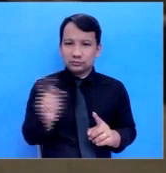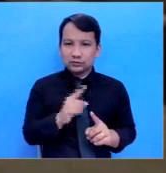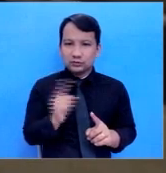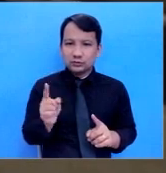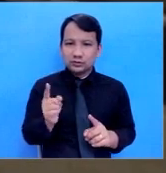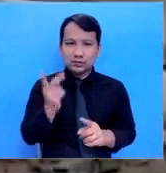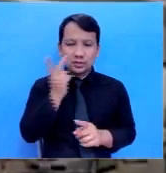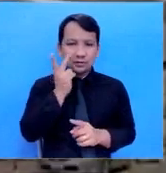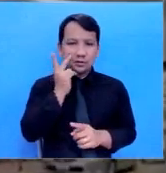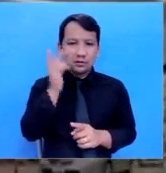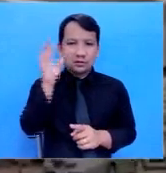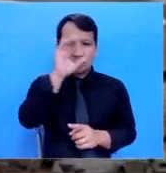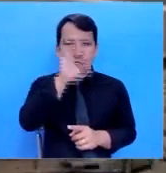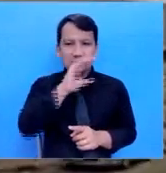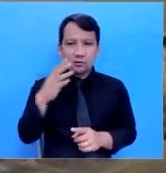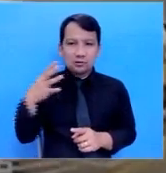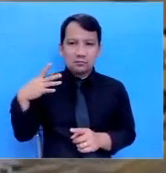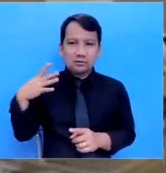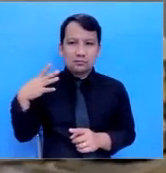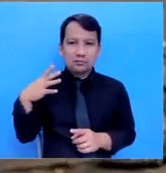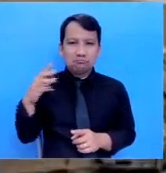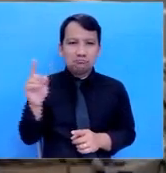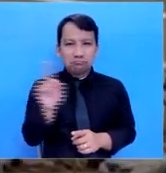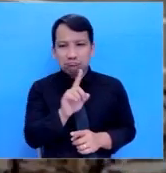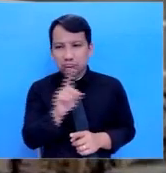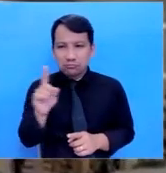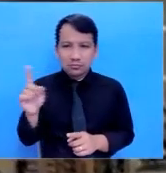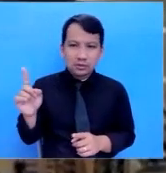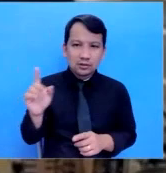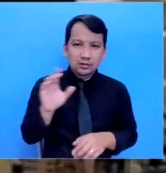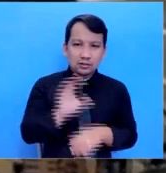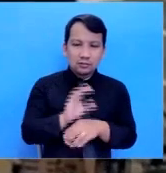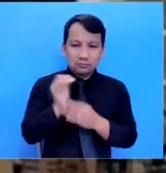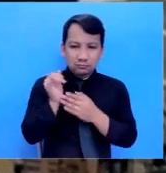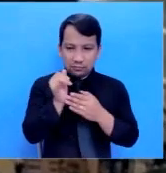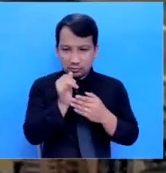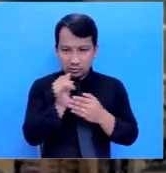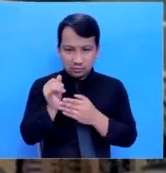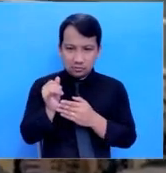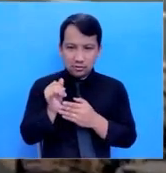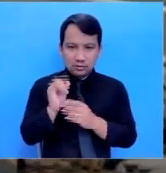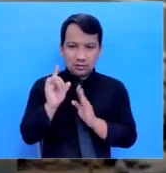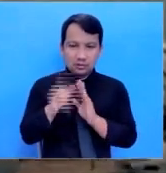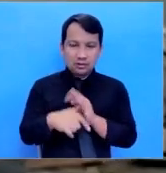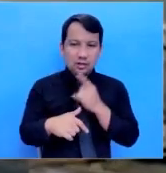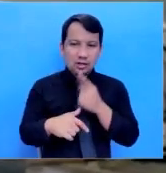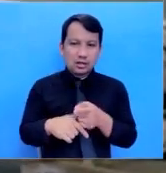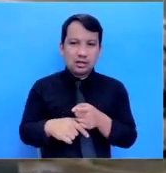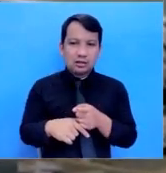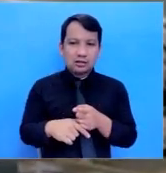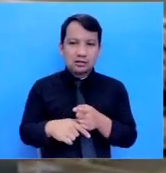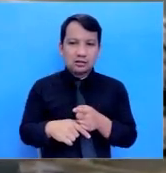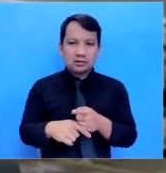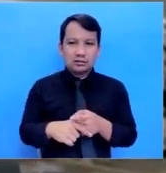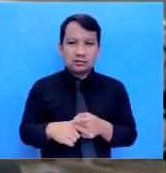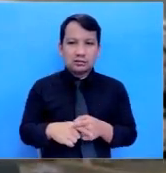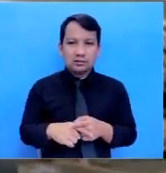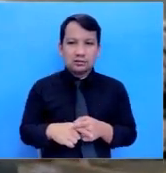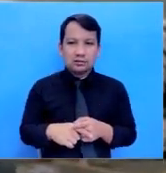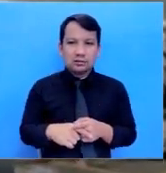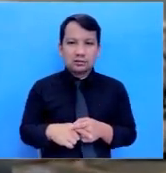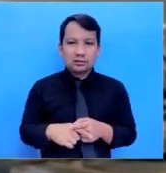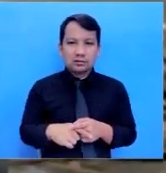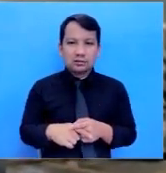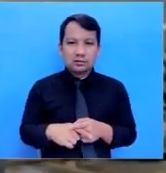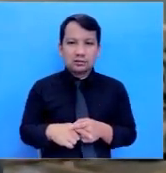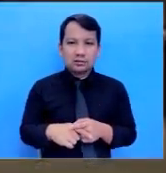may hinahanap. Panailingon din ang lalaki sa kotseng may dashcam. Maya-maya, lumapit na ang lalaki at biglang umarte